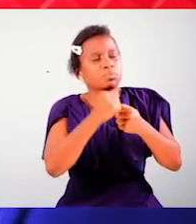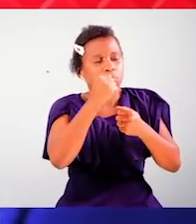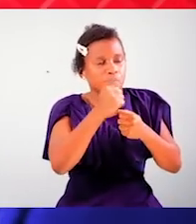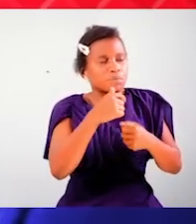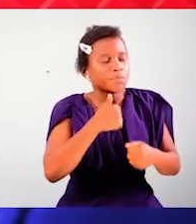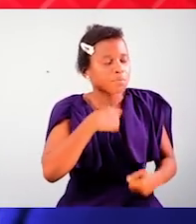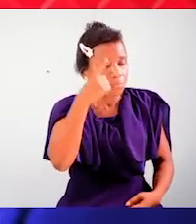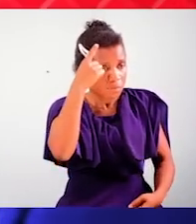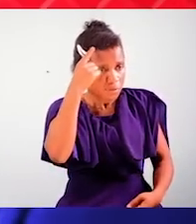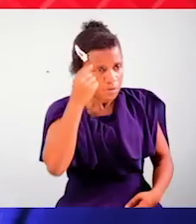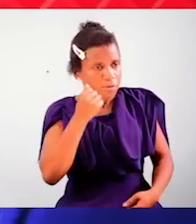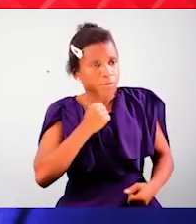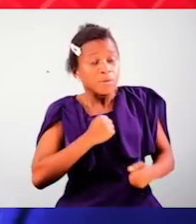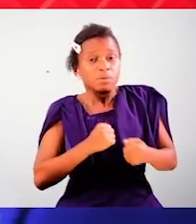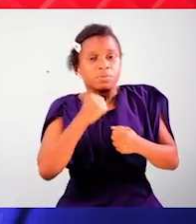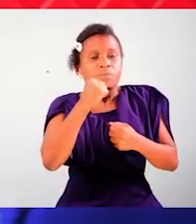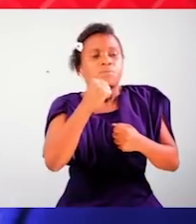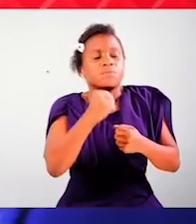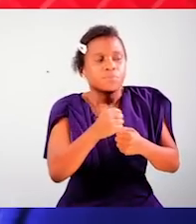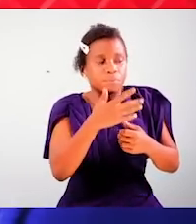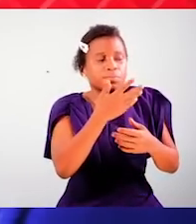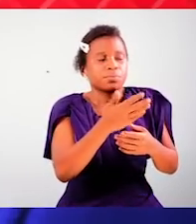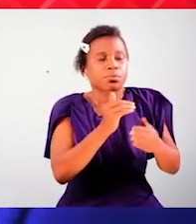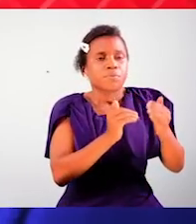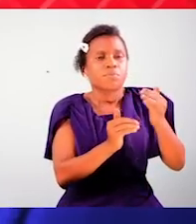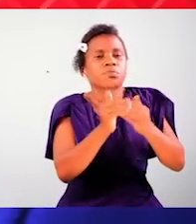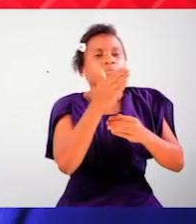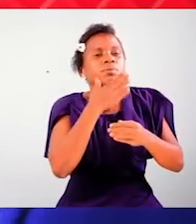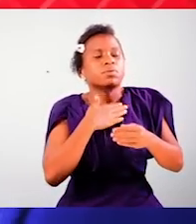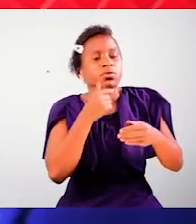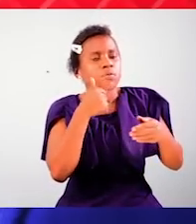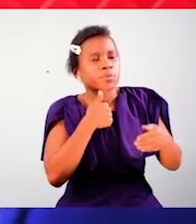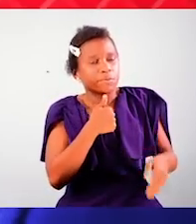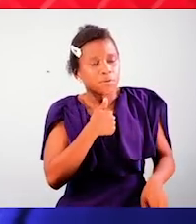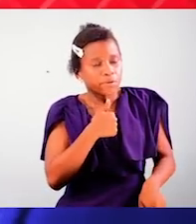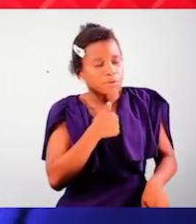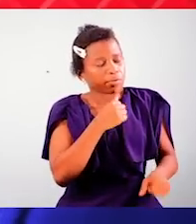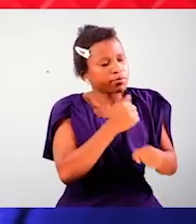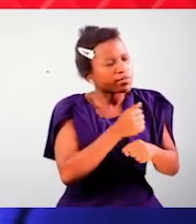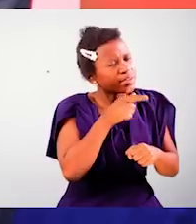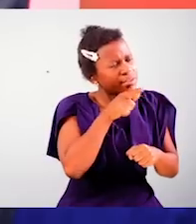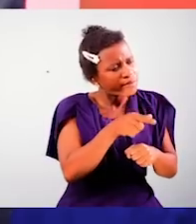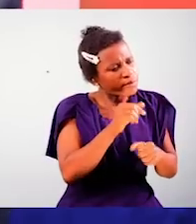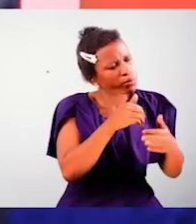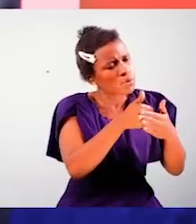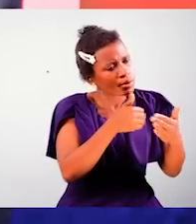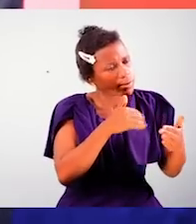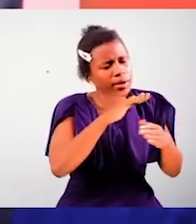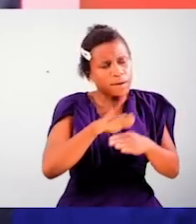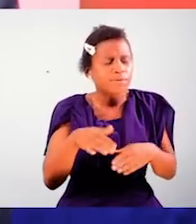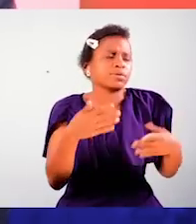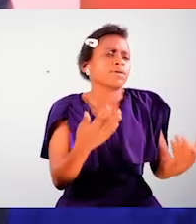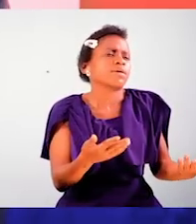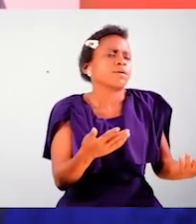kwa sababu wanaamini naweza nikachukua hatua alafu aliyekuwa juu yangu hapa kidogo akasema hili bwana kwa nini umelifanya hivyo,